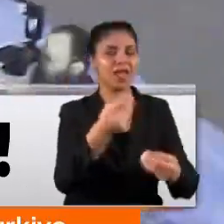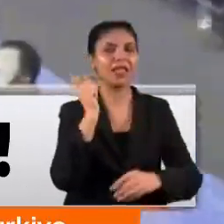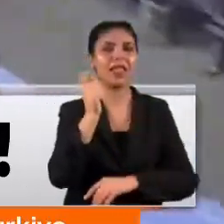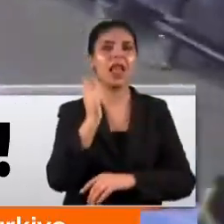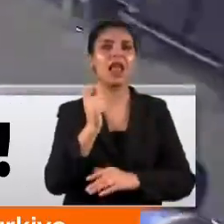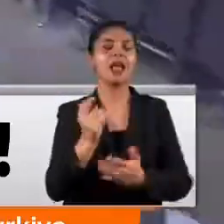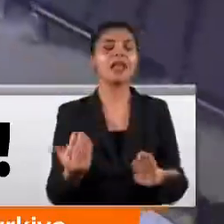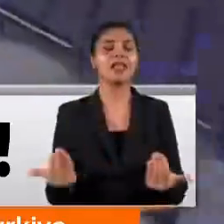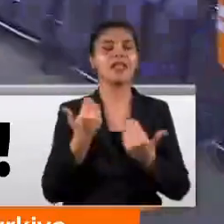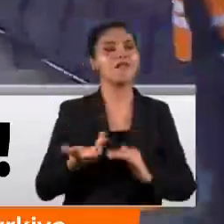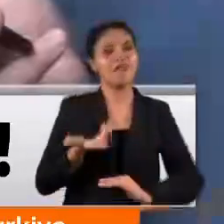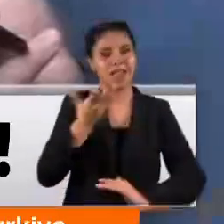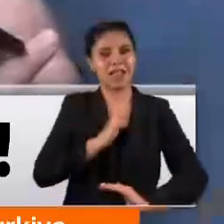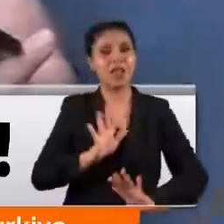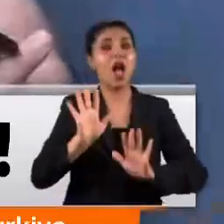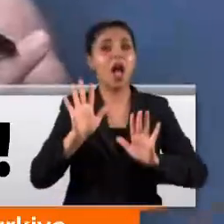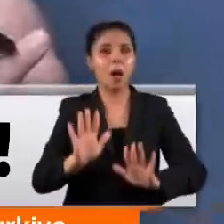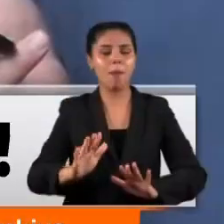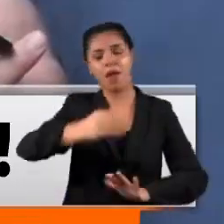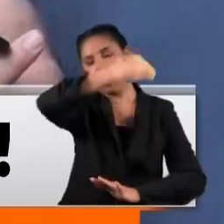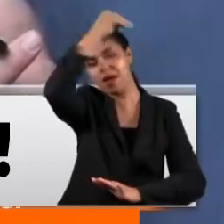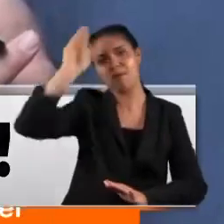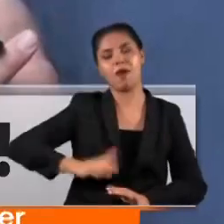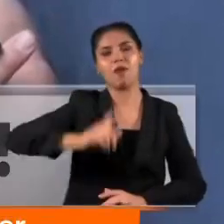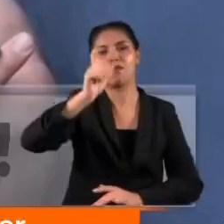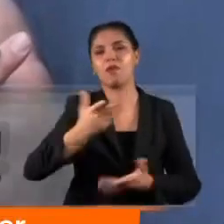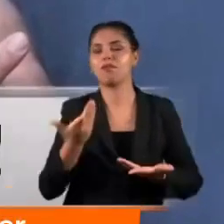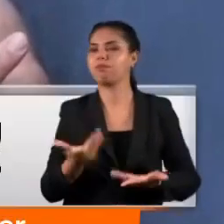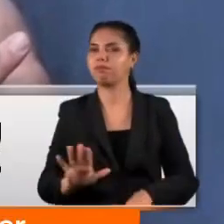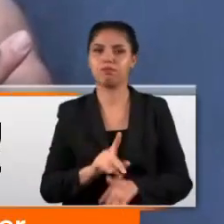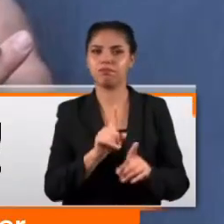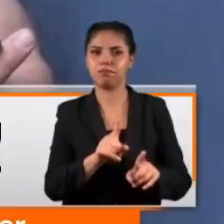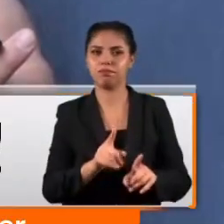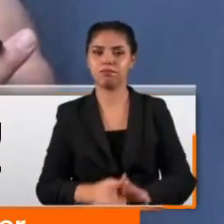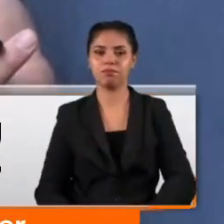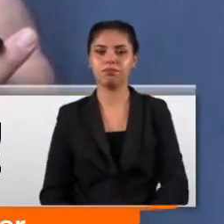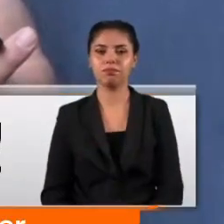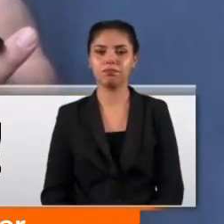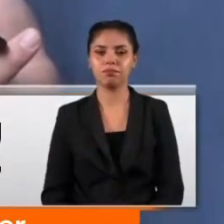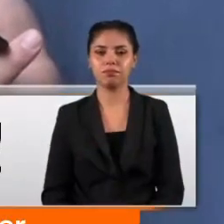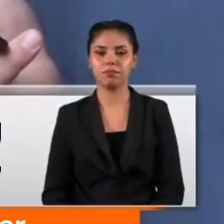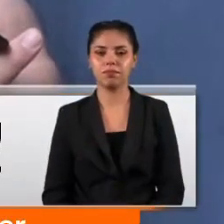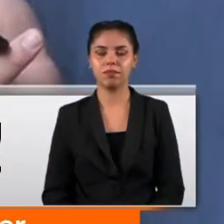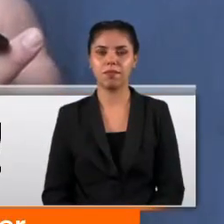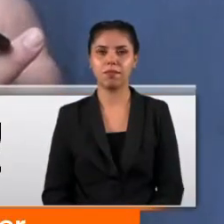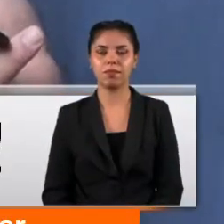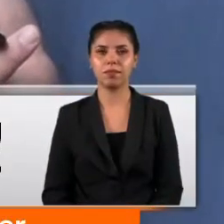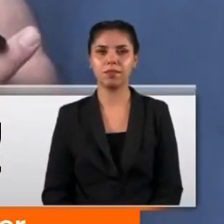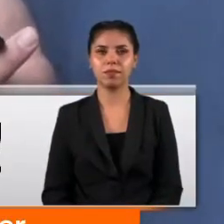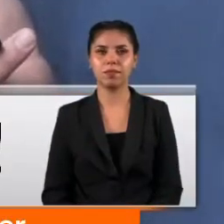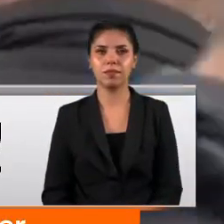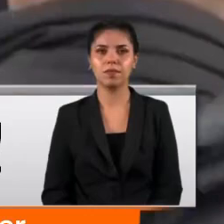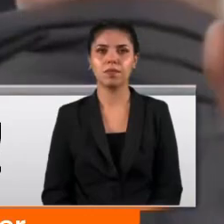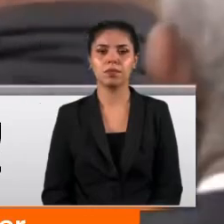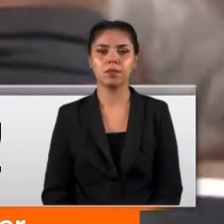o hesap imamoğlundan döndü pozisyonumu biliyorlar ve buna göre zaten kabul ederek beni bu göreve davet ediyorlar